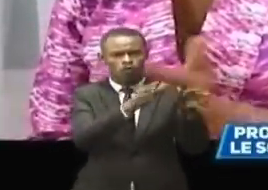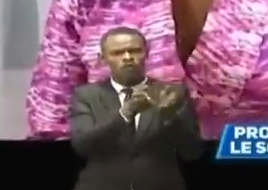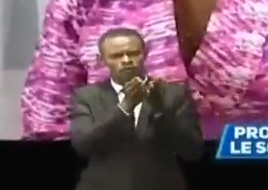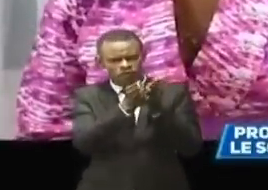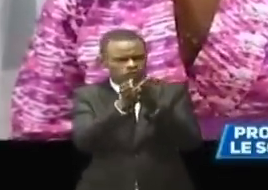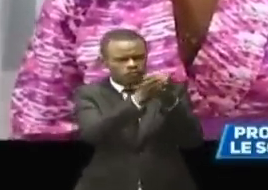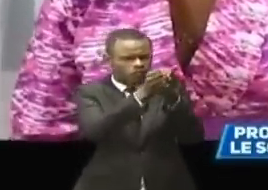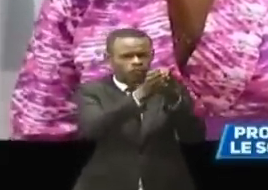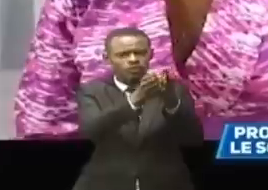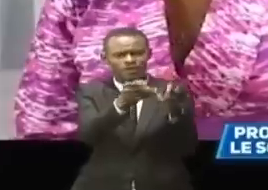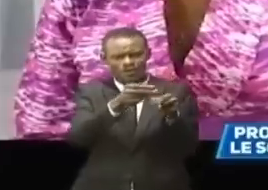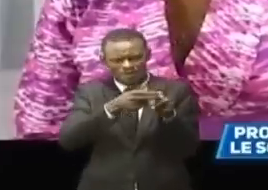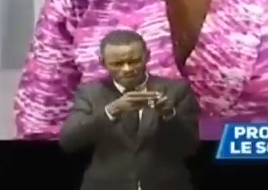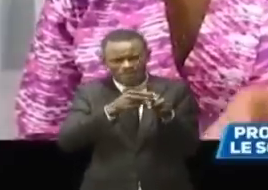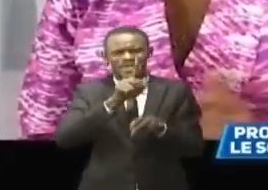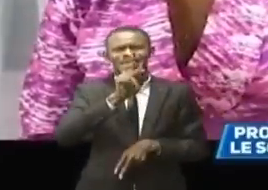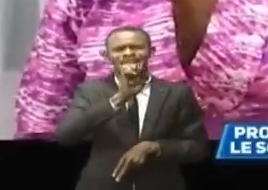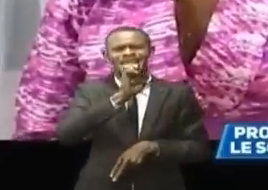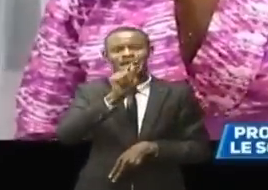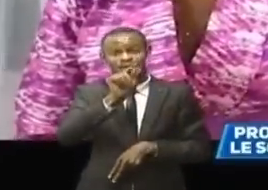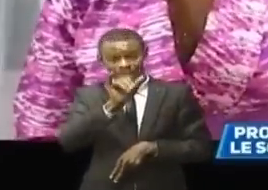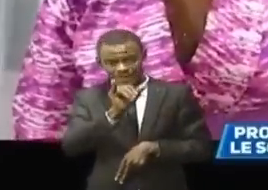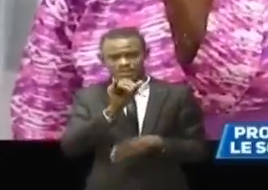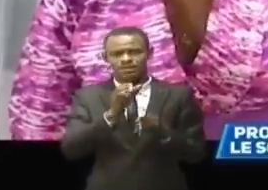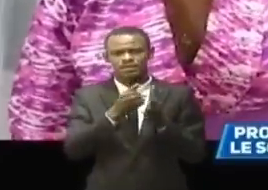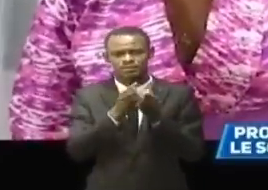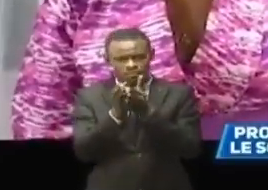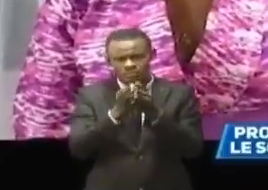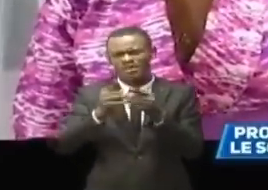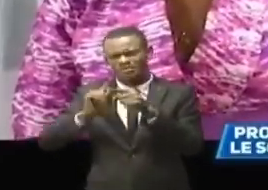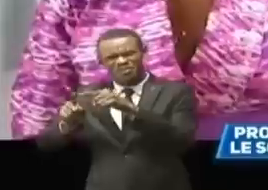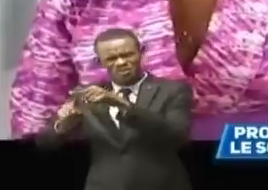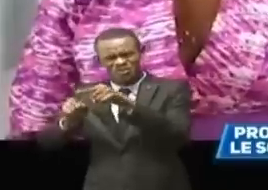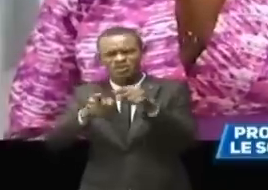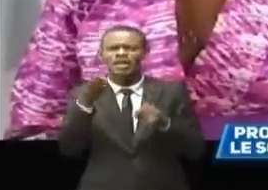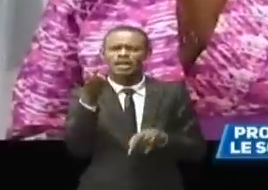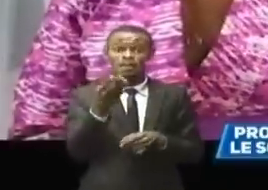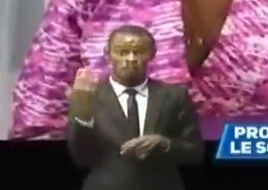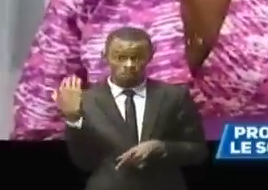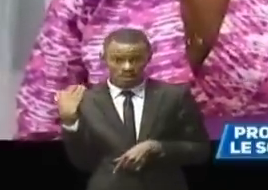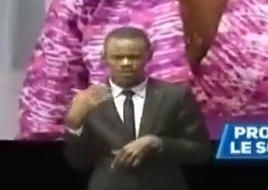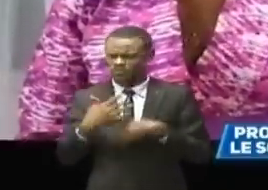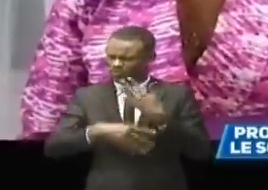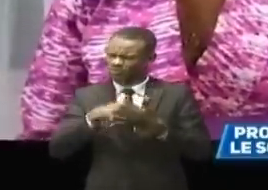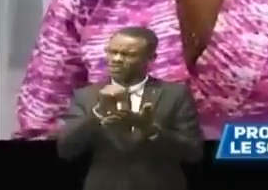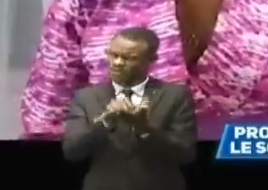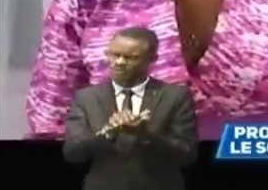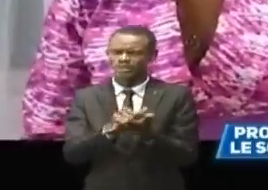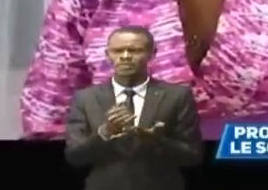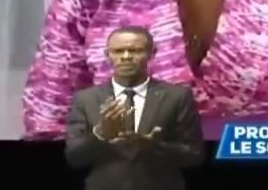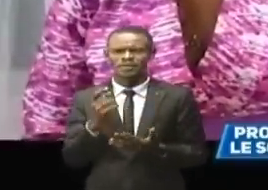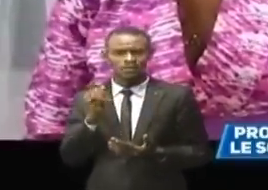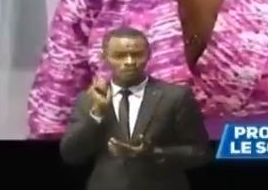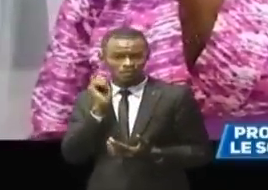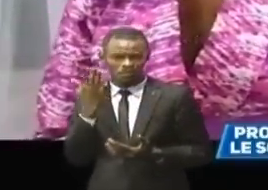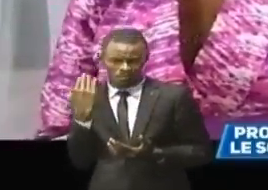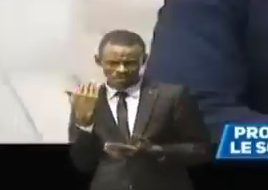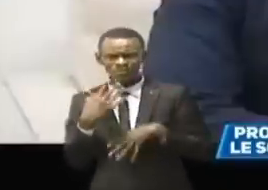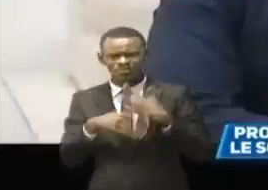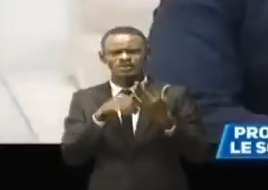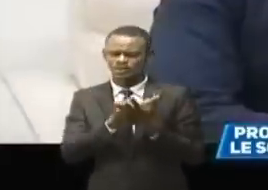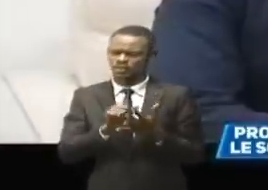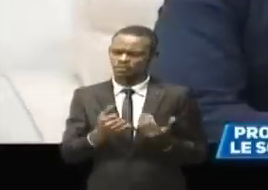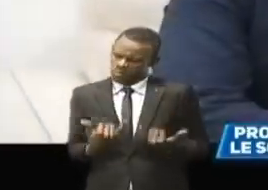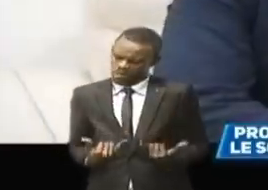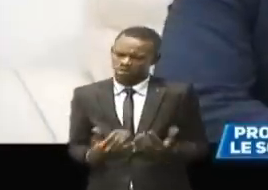d'Akéti, nous pouvons, il y a des bateaux, comme à l'époque ça se passait. Nous devons pas toujours parler de l'époque, mais actuellement nous avons besoin de